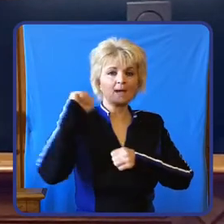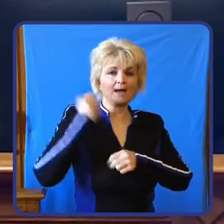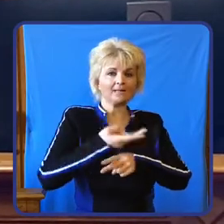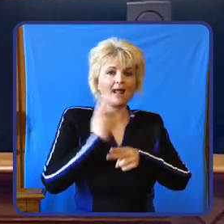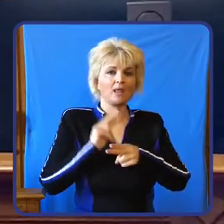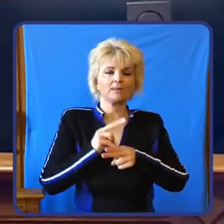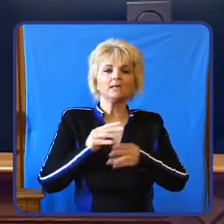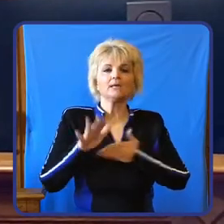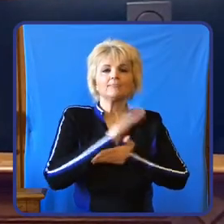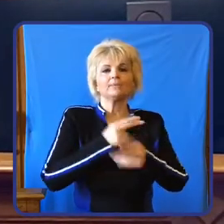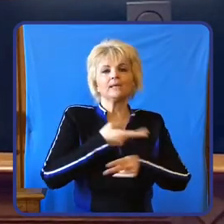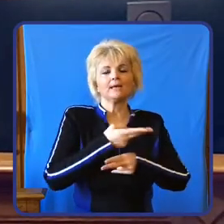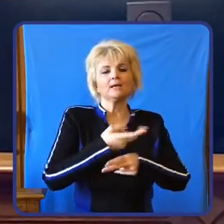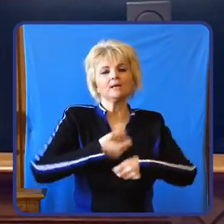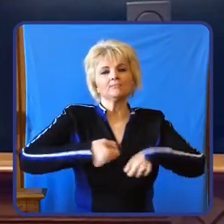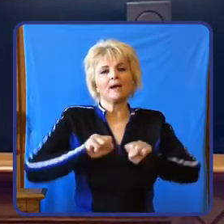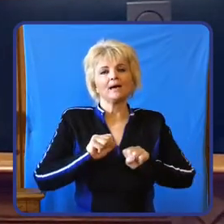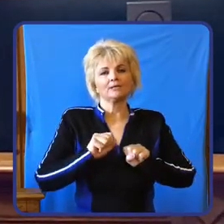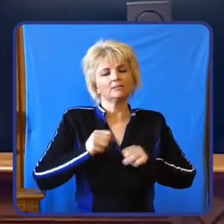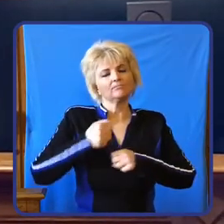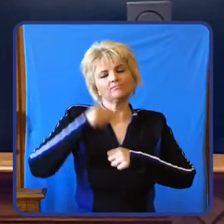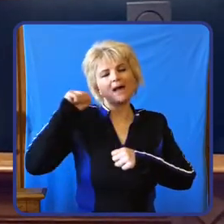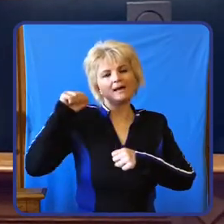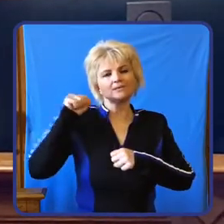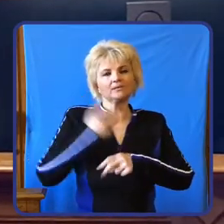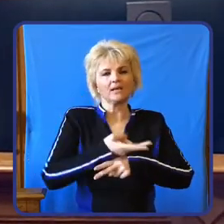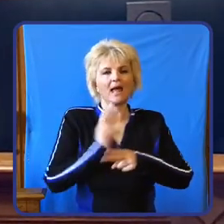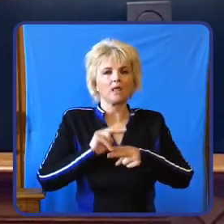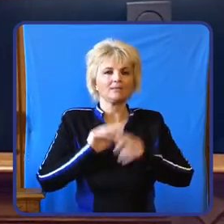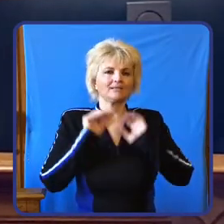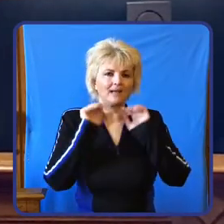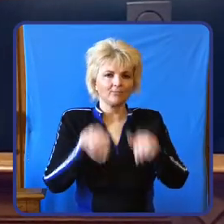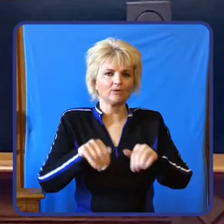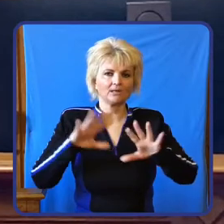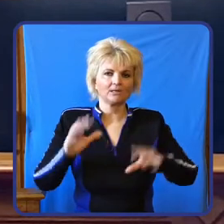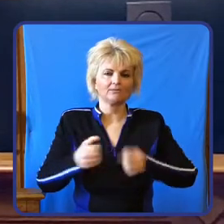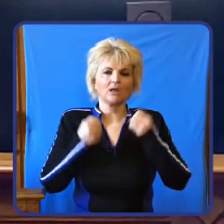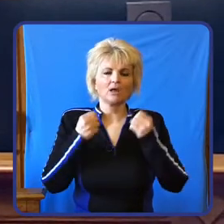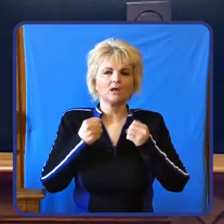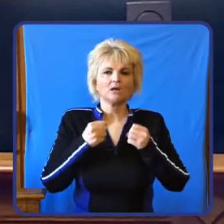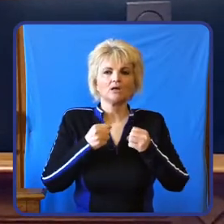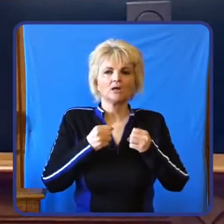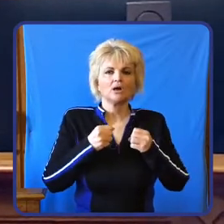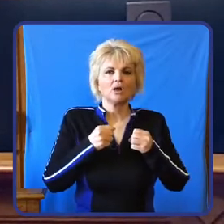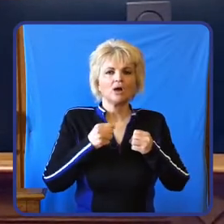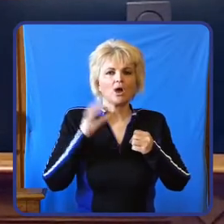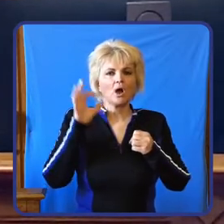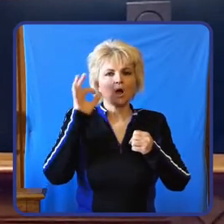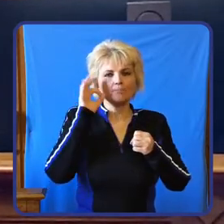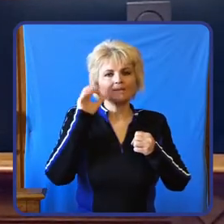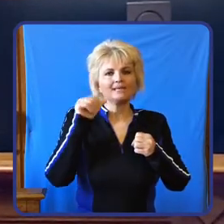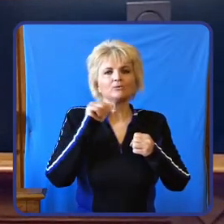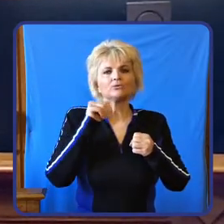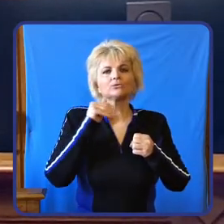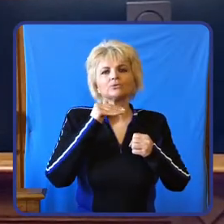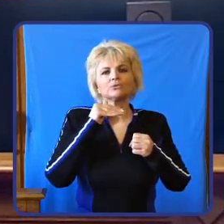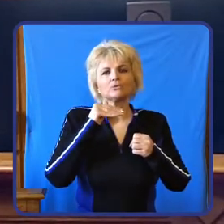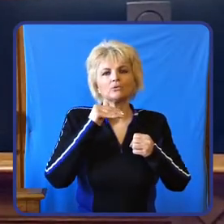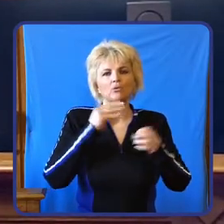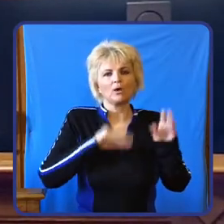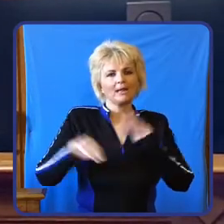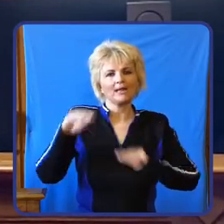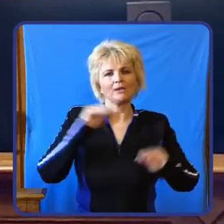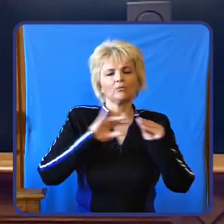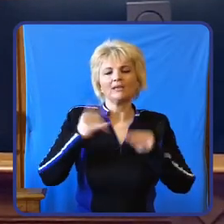pártállami támogatással jött létre Stumpf úrnak a bábáskodása mellett annak idején a Bibusz, a kollégium és a Fidesz.